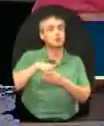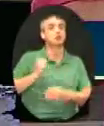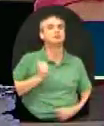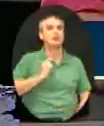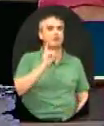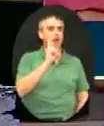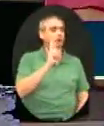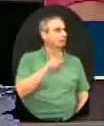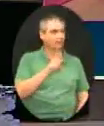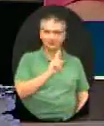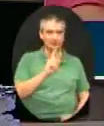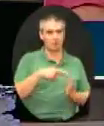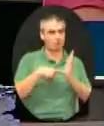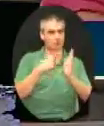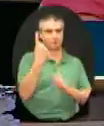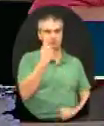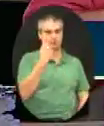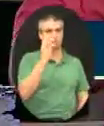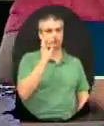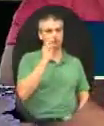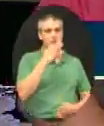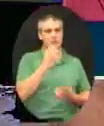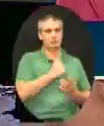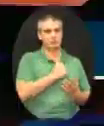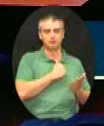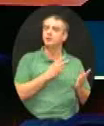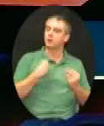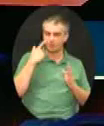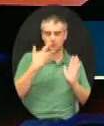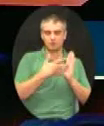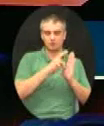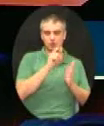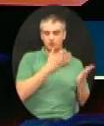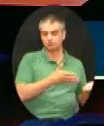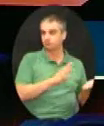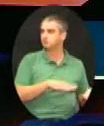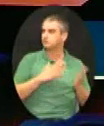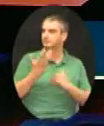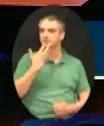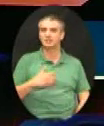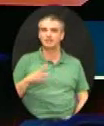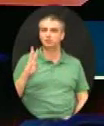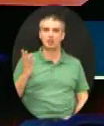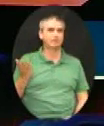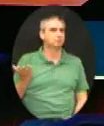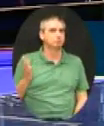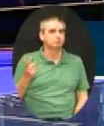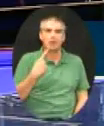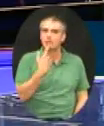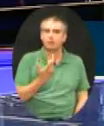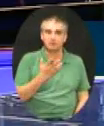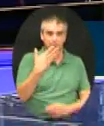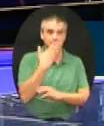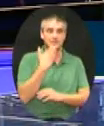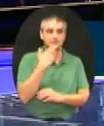אבל אלה לא הביטויים היחידים של שאלות הדת. עוד מעט נבחן את הסוגיה הזאת. הרב שנוולד, מה אתה אומר? האם